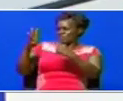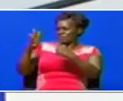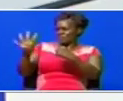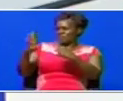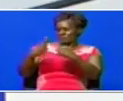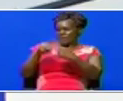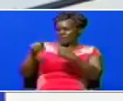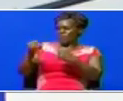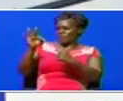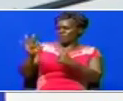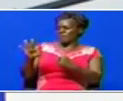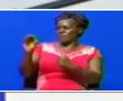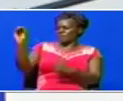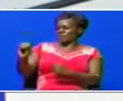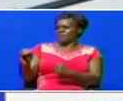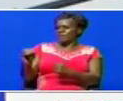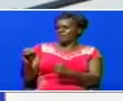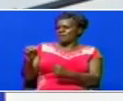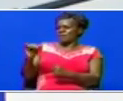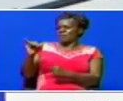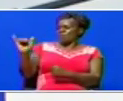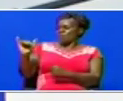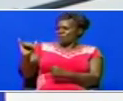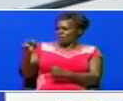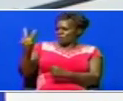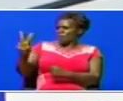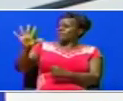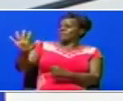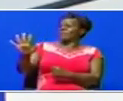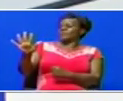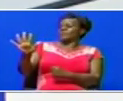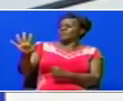49.43%. Michael Wainaina Maura, 25,